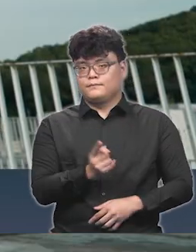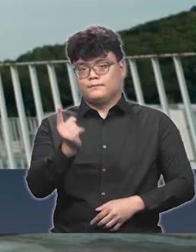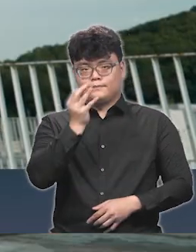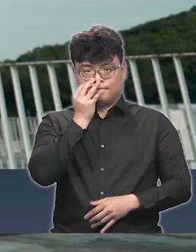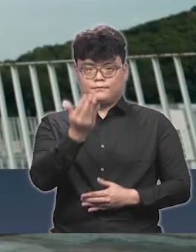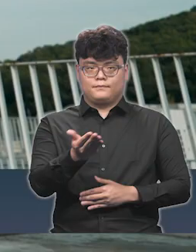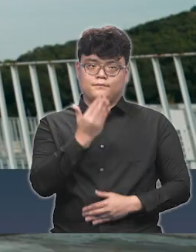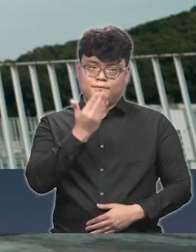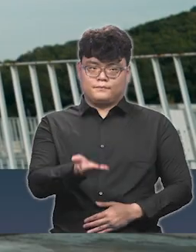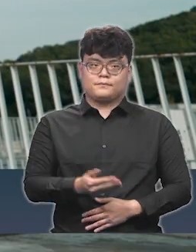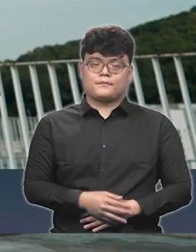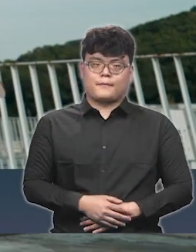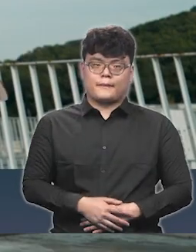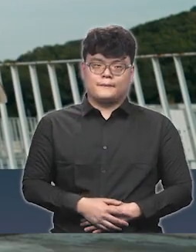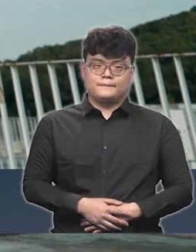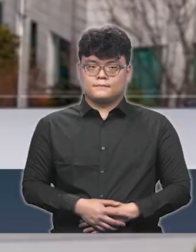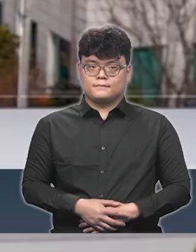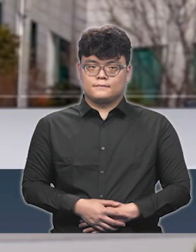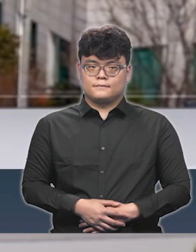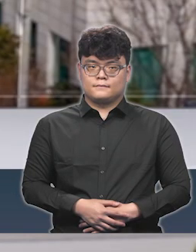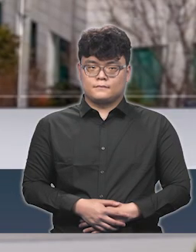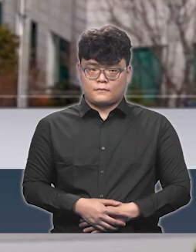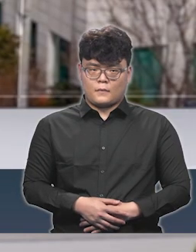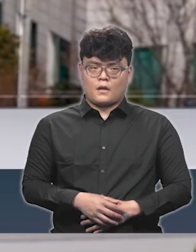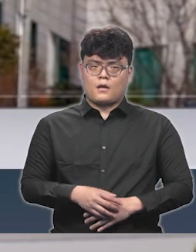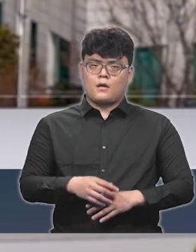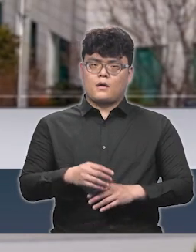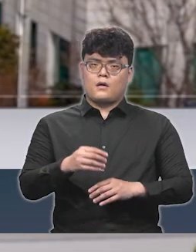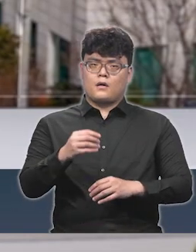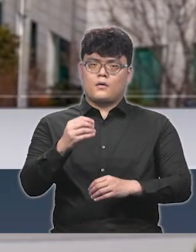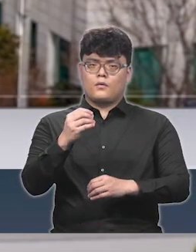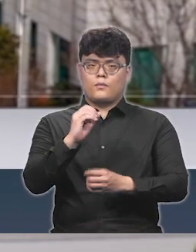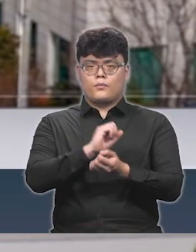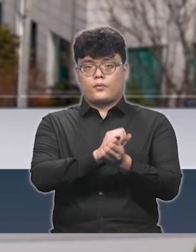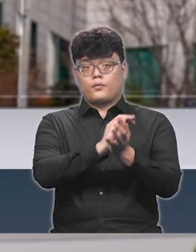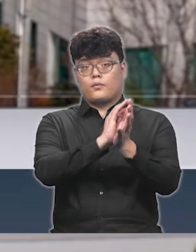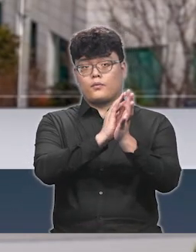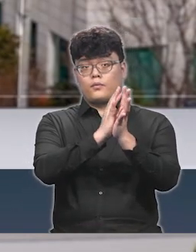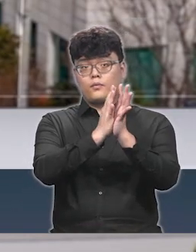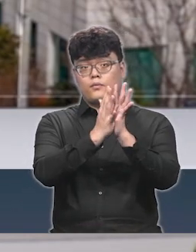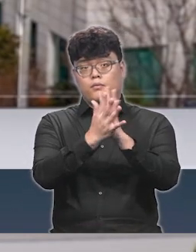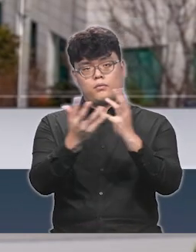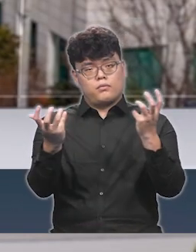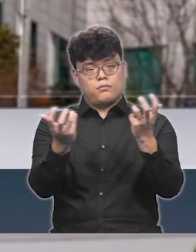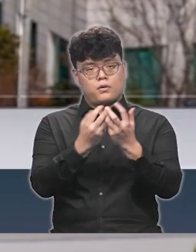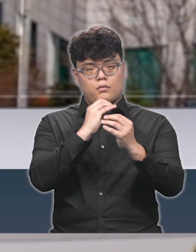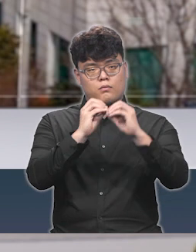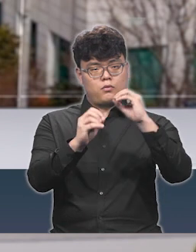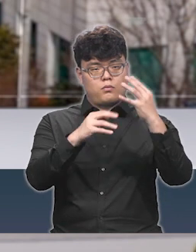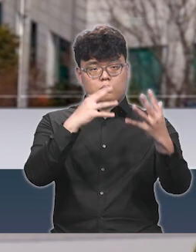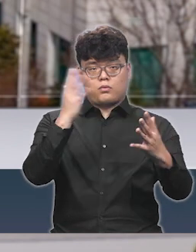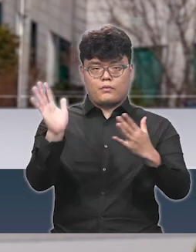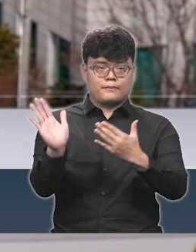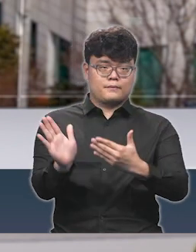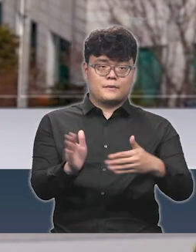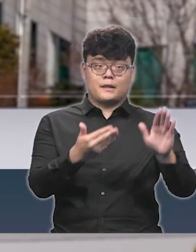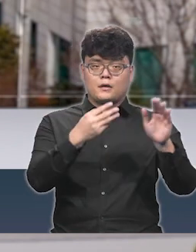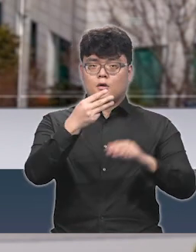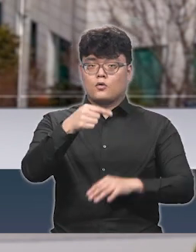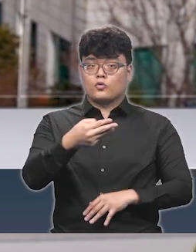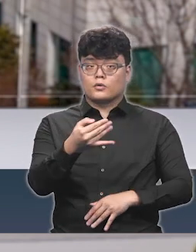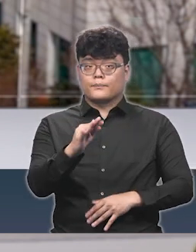통해 확인하면 됩니다 눈송이처럼 화사하게 피어났던 벚꽃이지고 튤립의